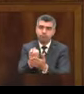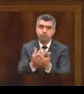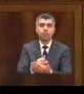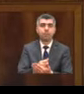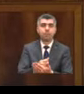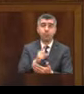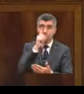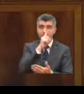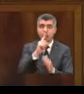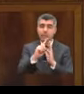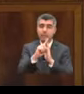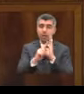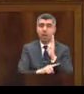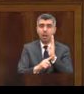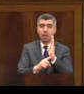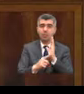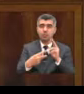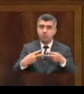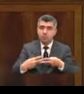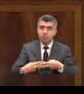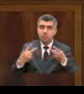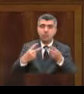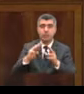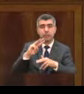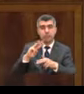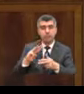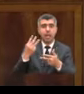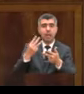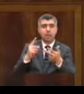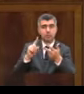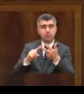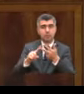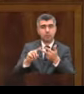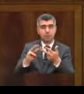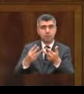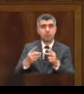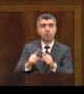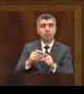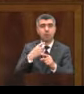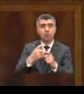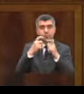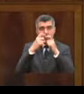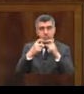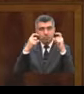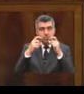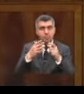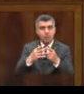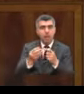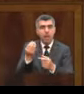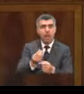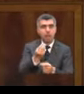القادم القيام بتوزيع إطلاق العملية الثالثة لتوزيع عدة النظافة على الأطفال بمؤسسات الرعاية